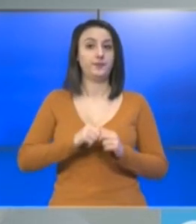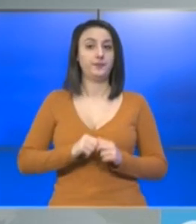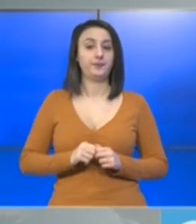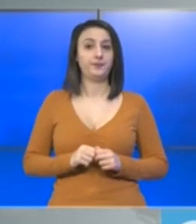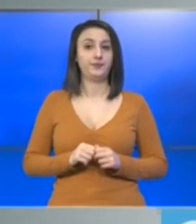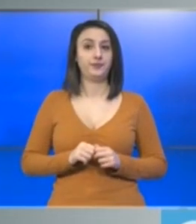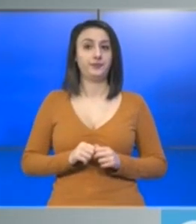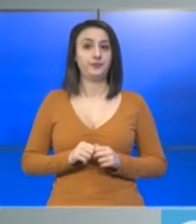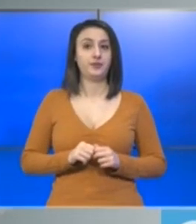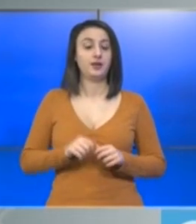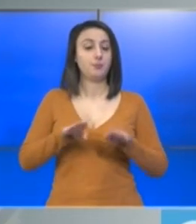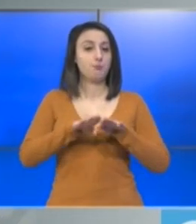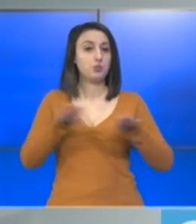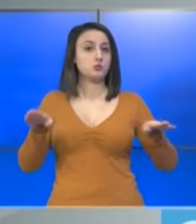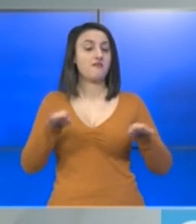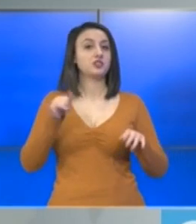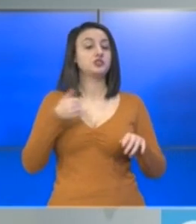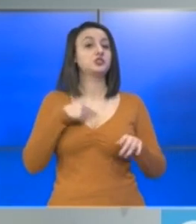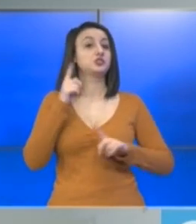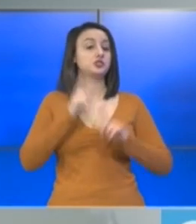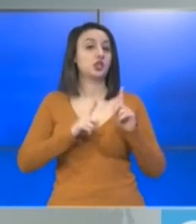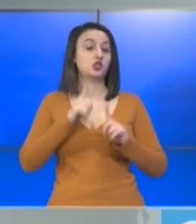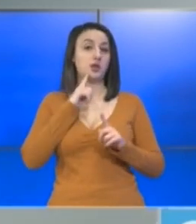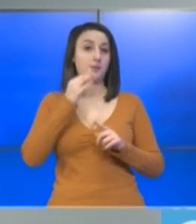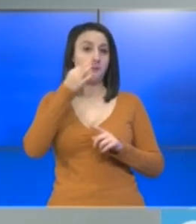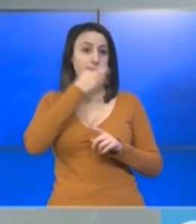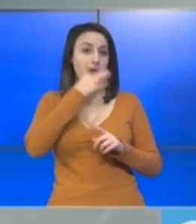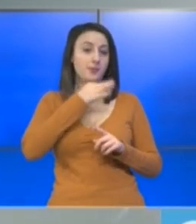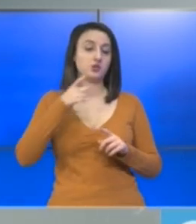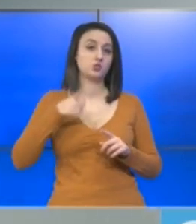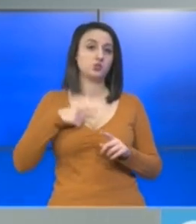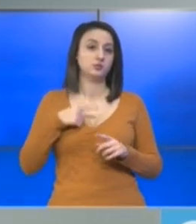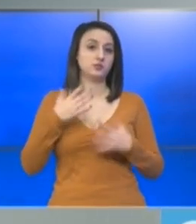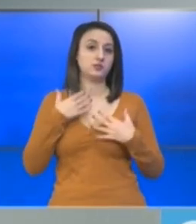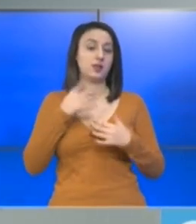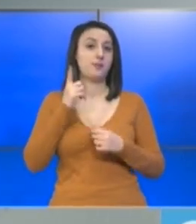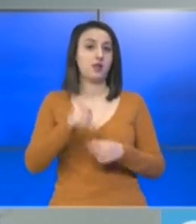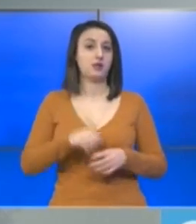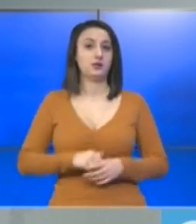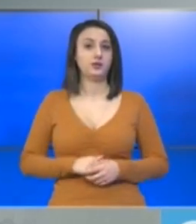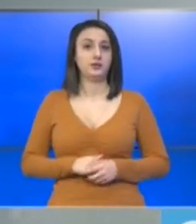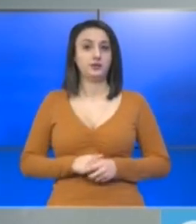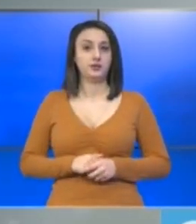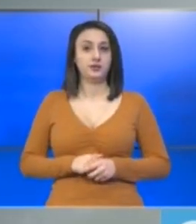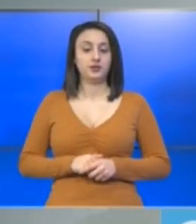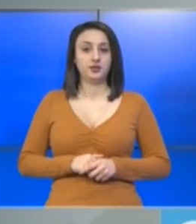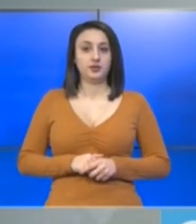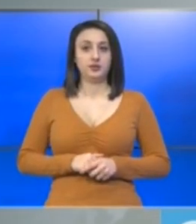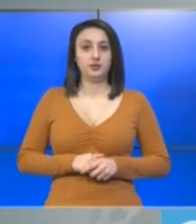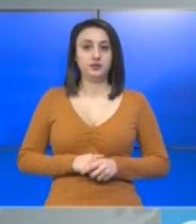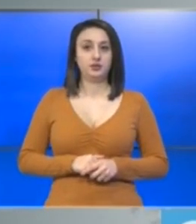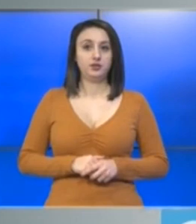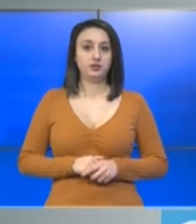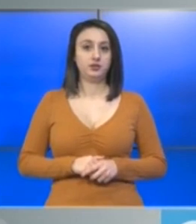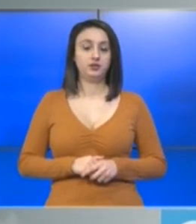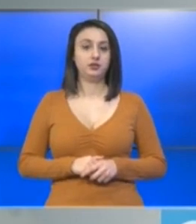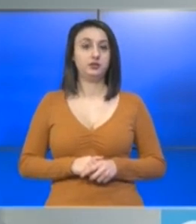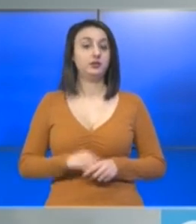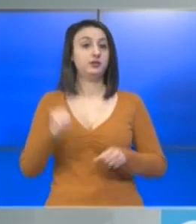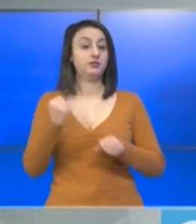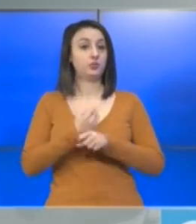19 pe suprafețele solide Și de ce inclusiv medicamentele sunt vulnerabile la el a realizat împreună cu